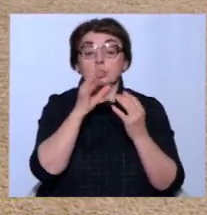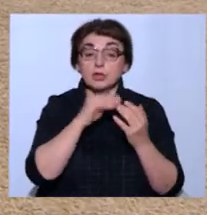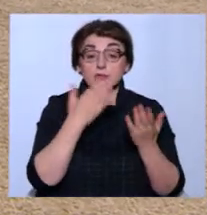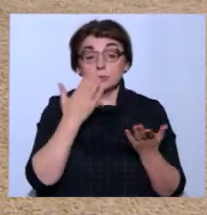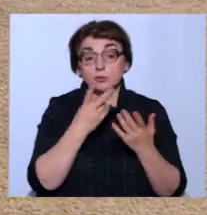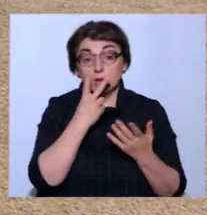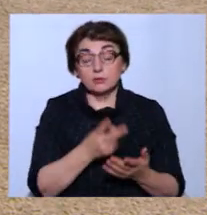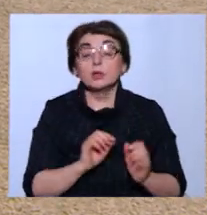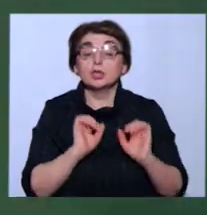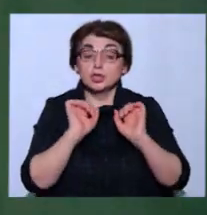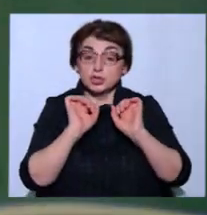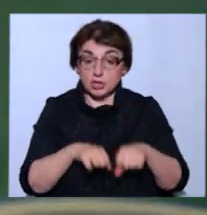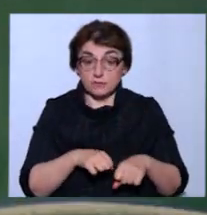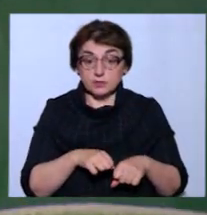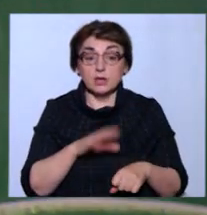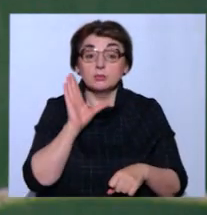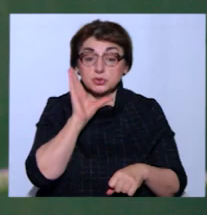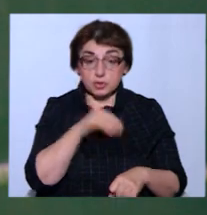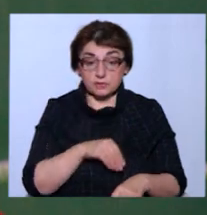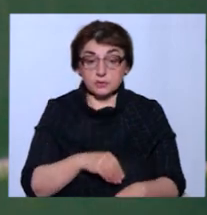ნახოთ, შევძლებთ.